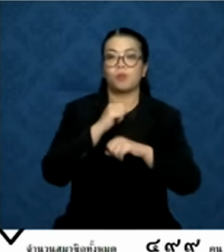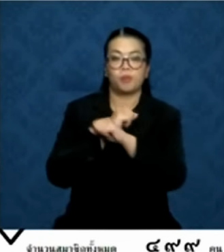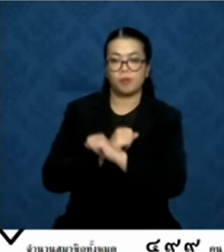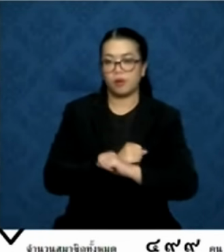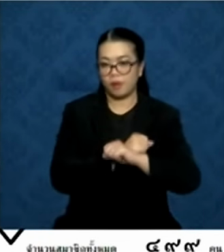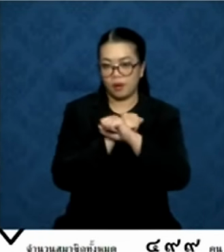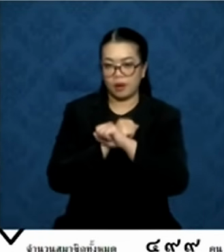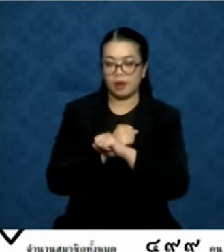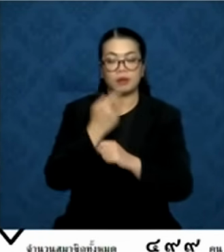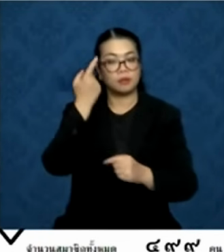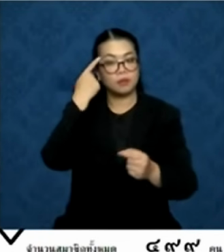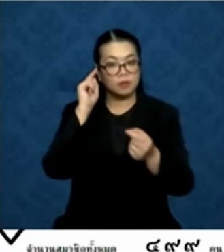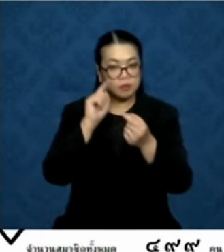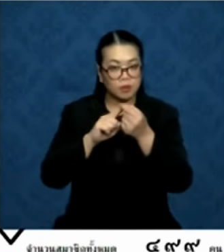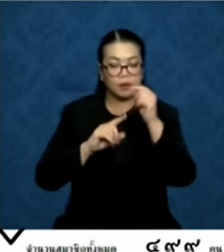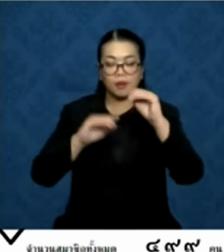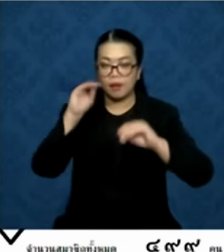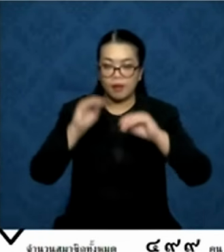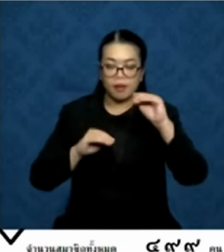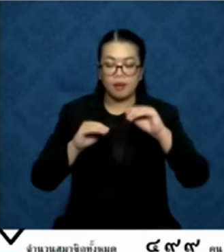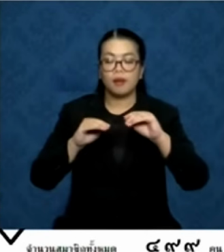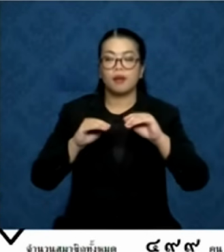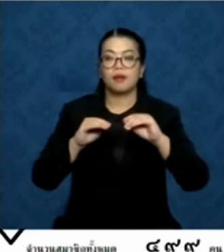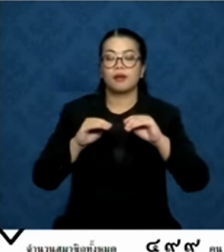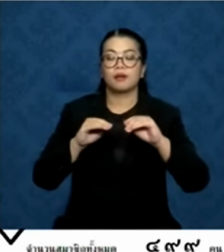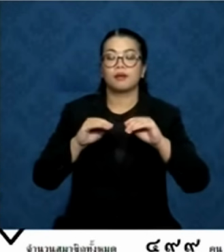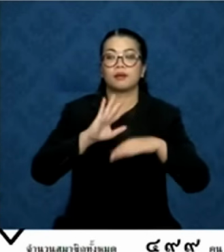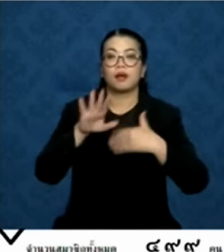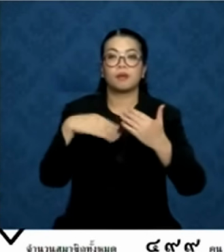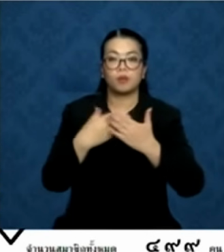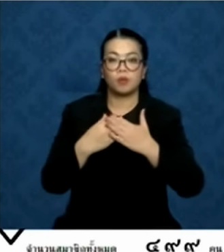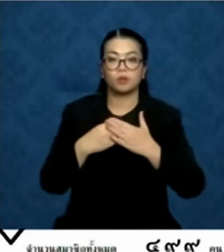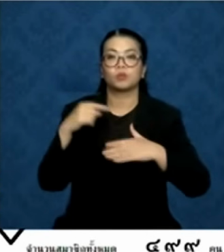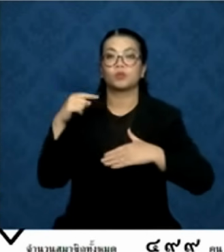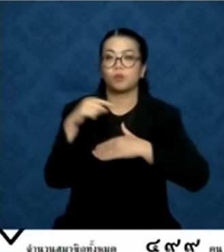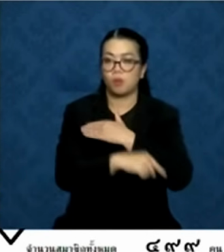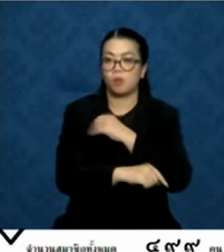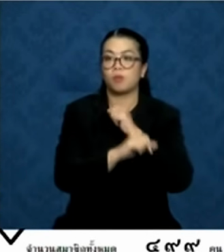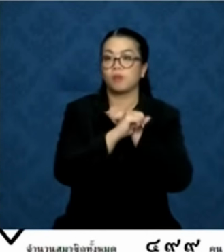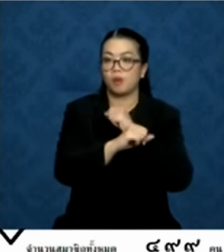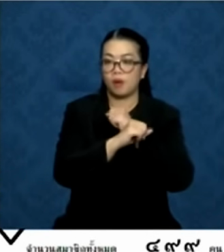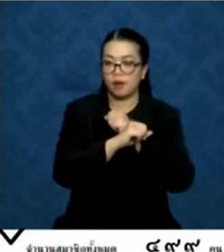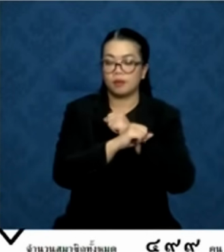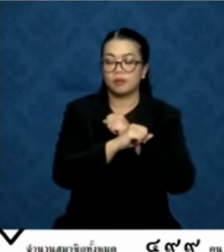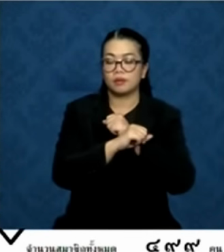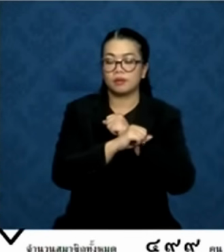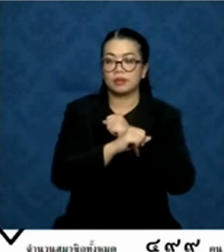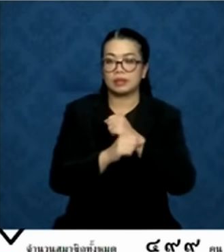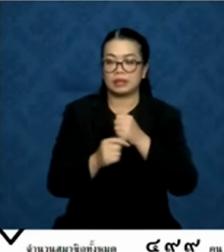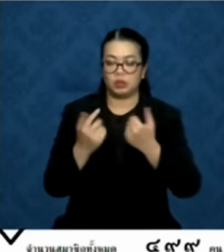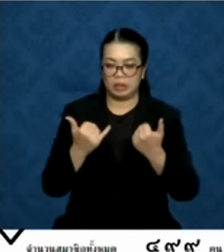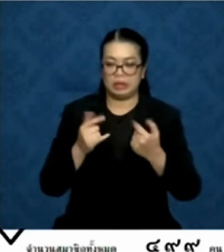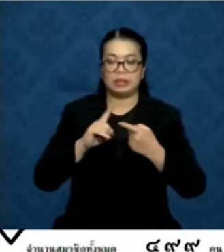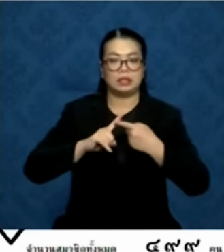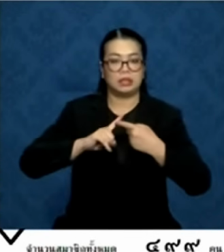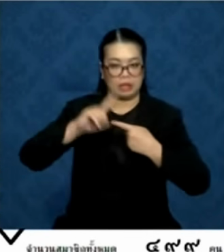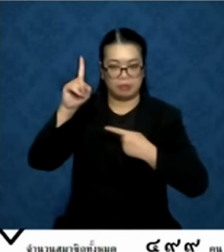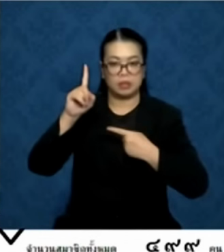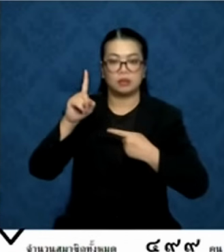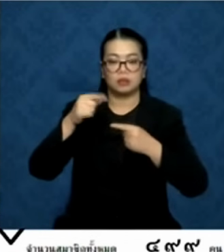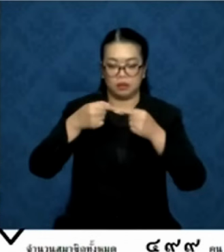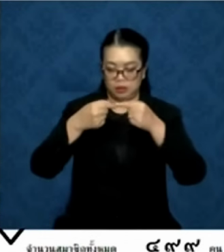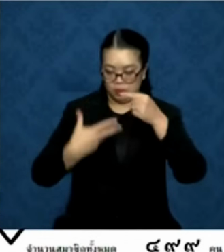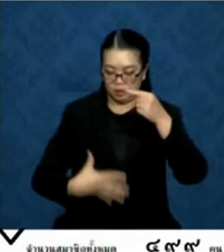มีค่าเป้าหมายการดัชนีการรับรู้การทุจริตอยู่ในอันดับ1ใน